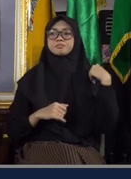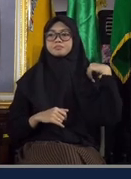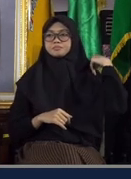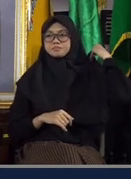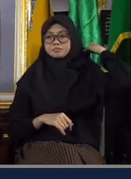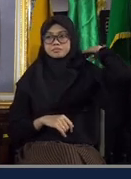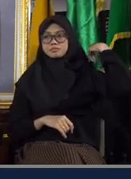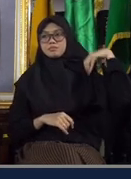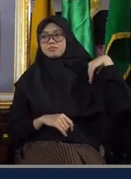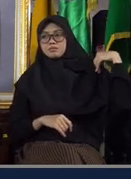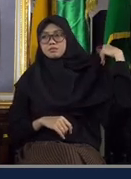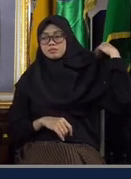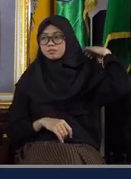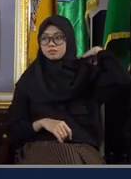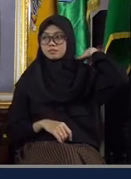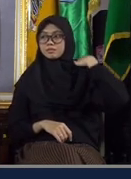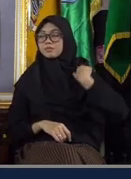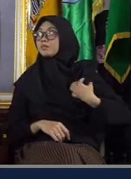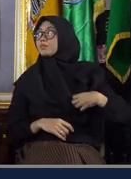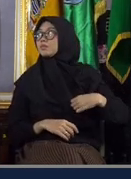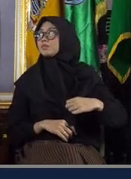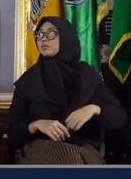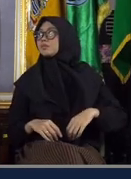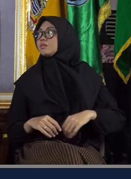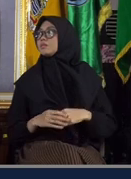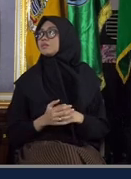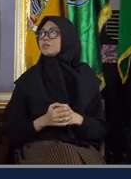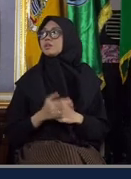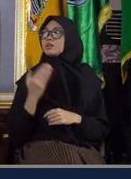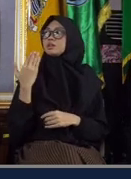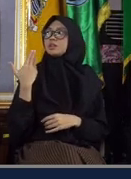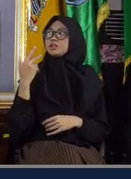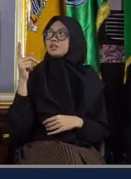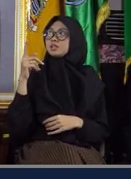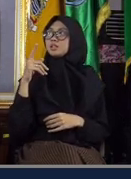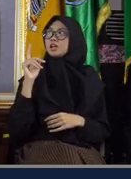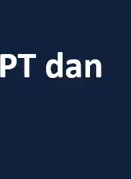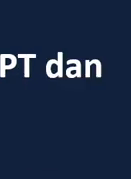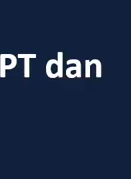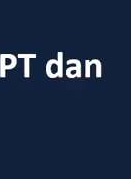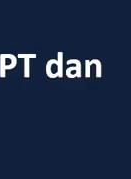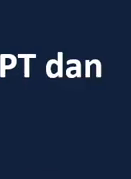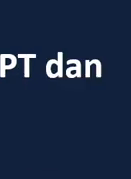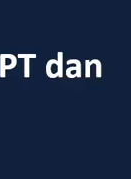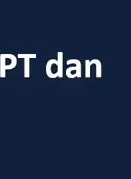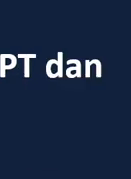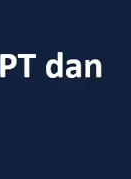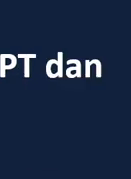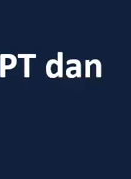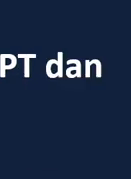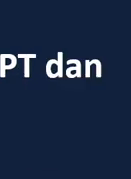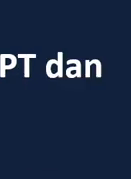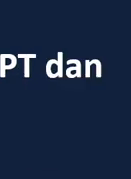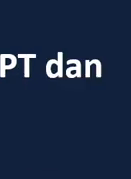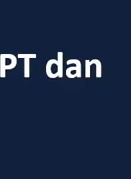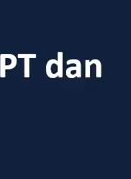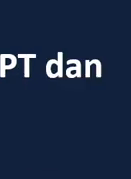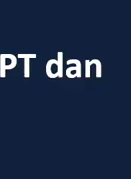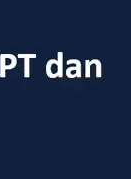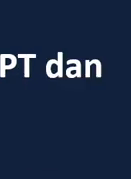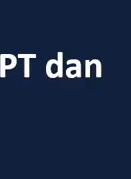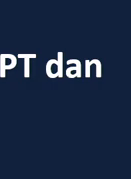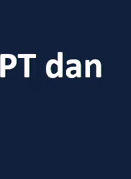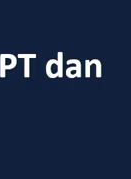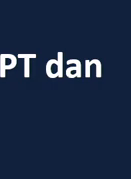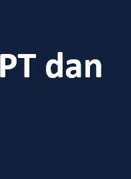hai oh saya tahu Pak mundjirin tadi belum nyampe karena bareng sama Pak Bambang kribo Babang kribo dari kabupaten Semarang juga